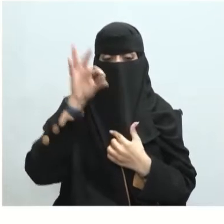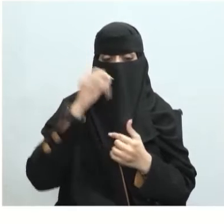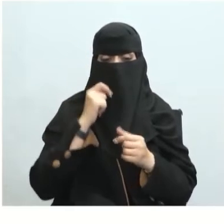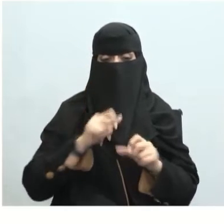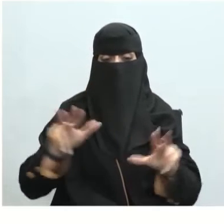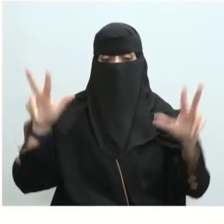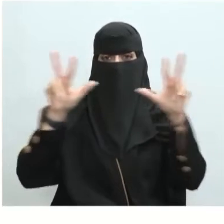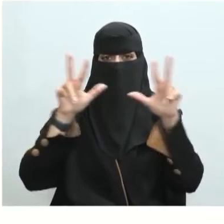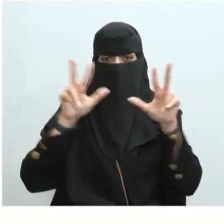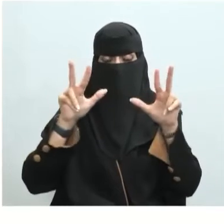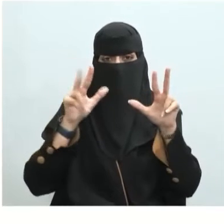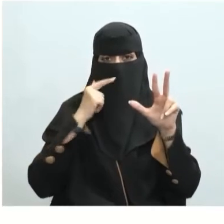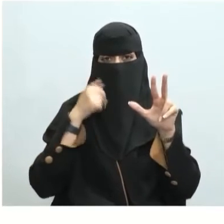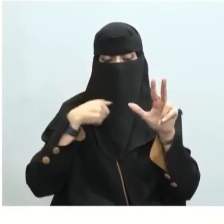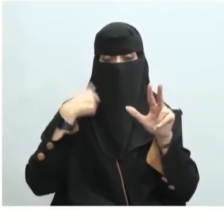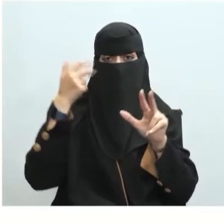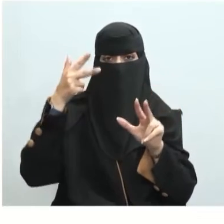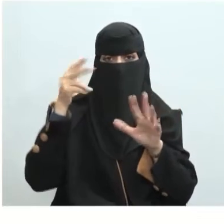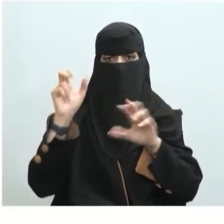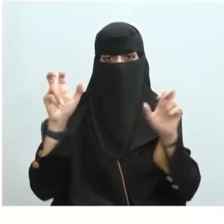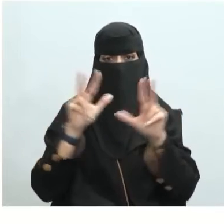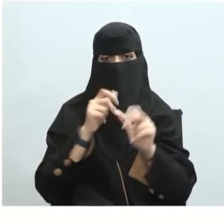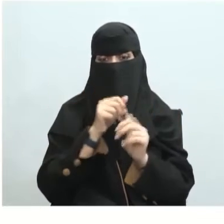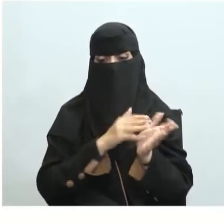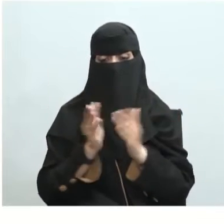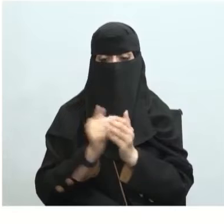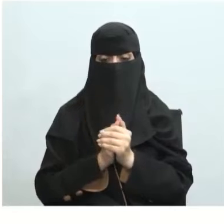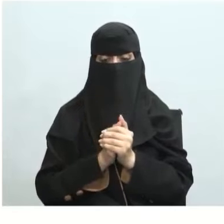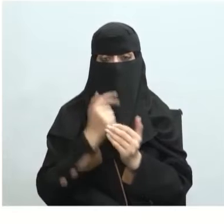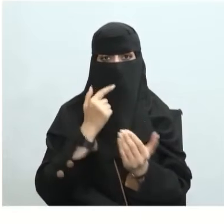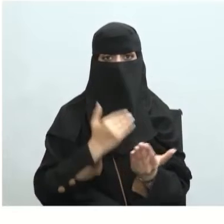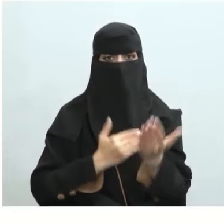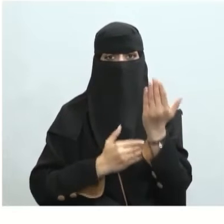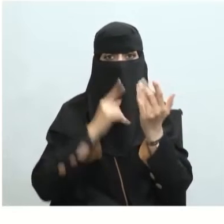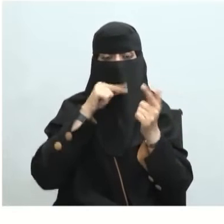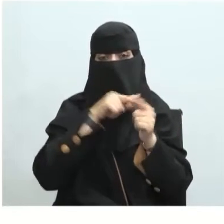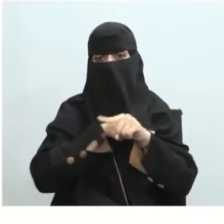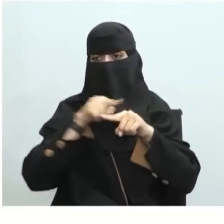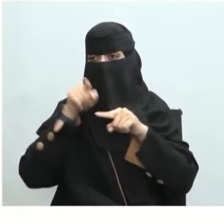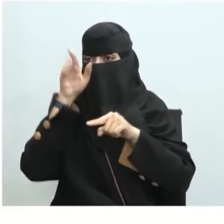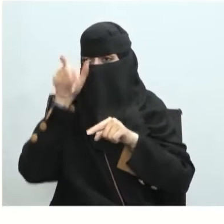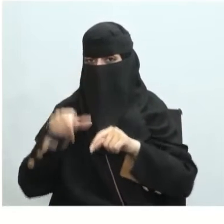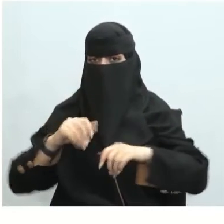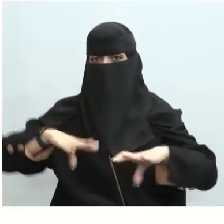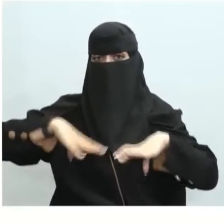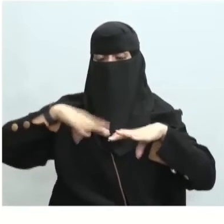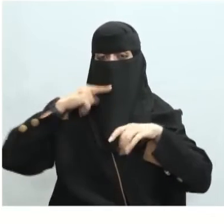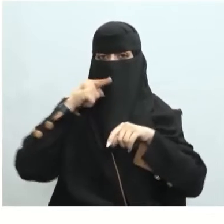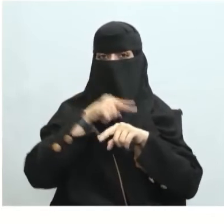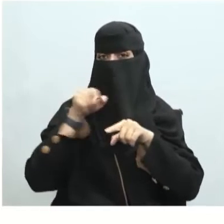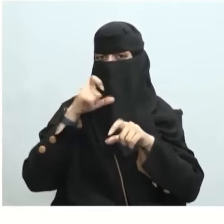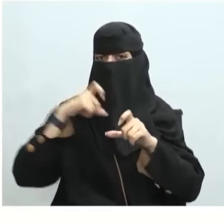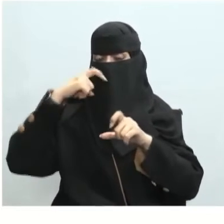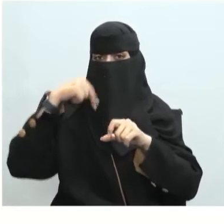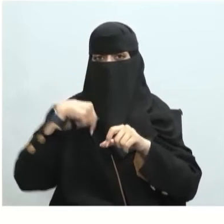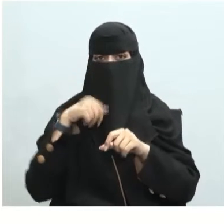اعلان اعلان دعائي اعلان دعائي شكوى موجهه الى مدير اداره المرور